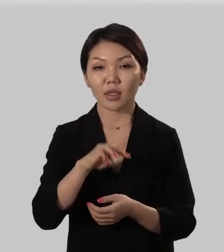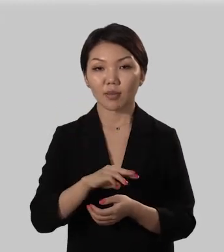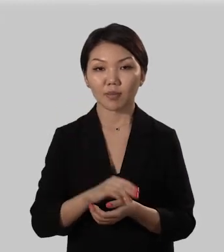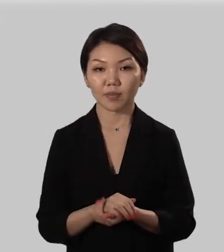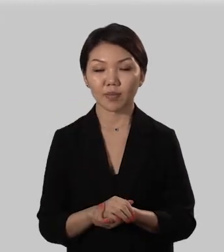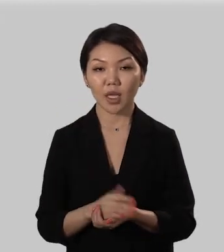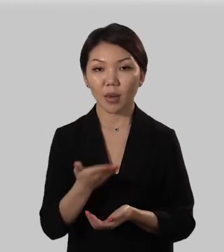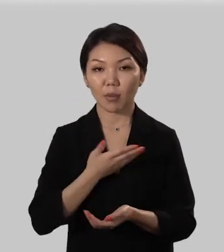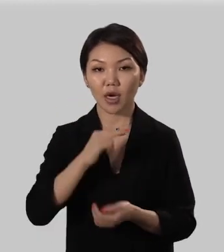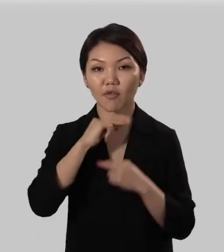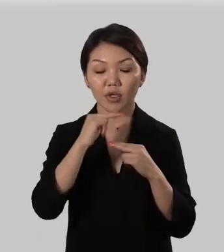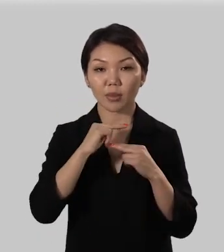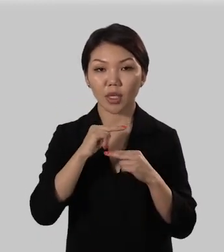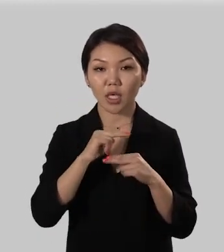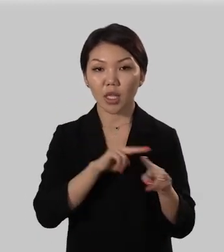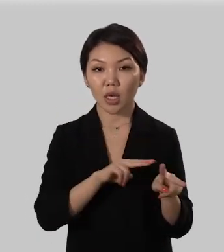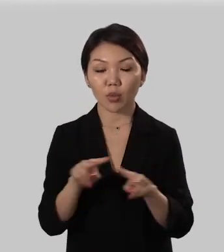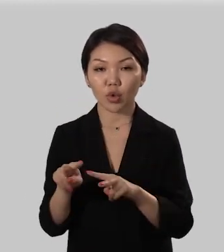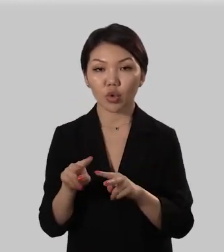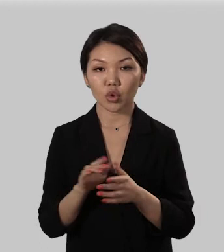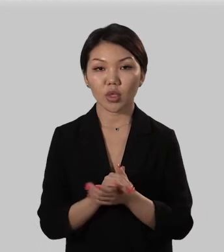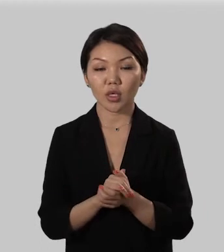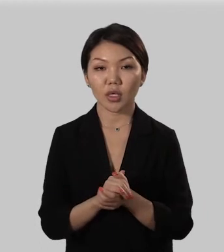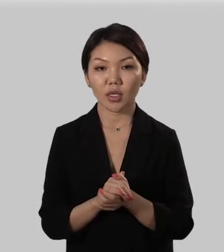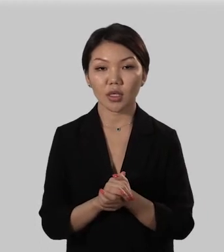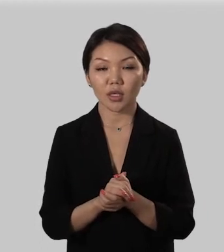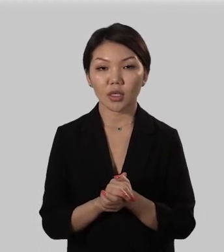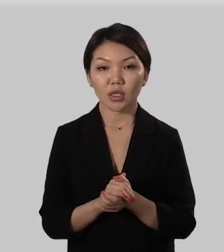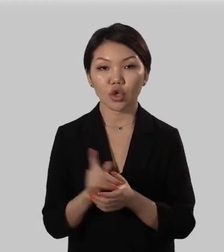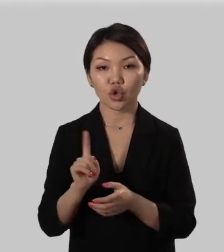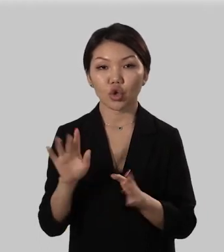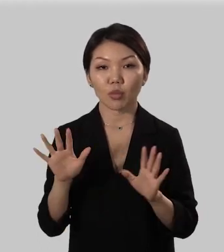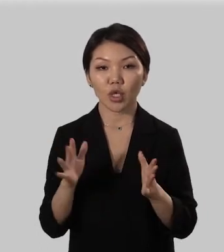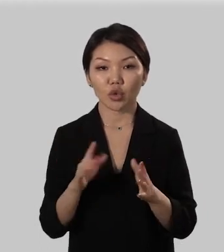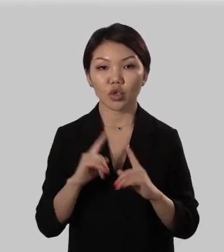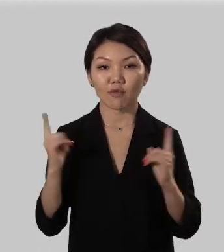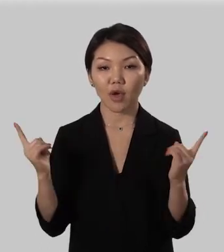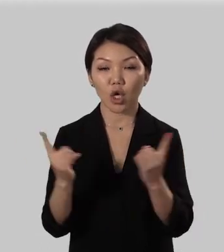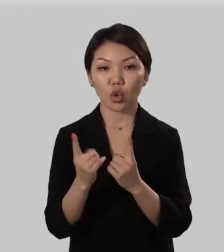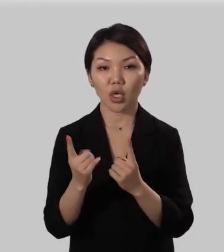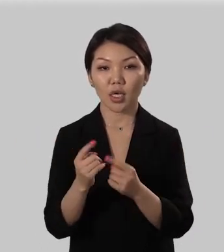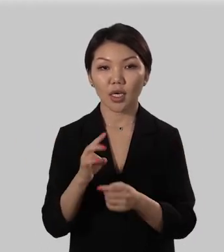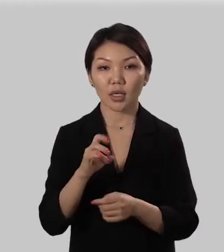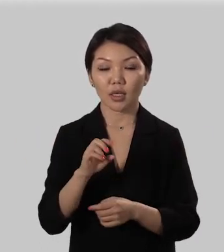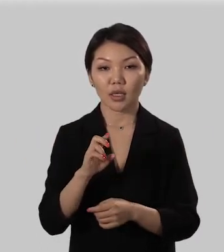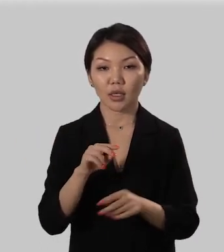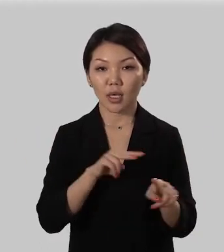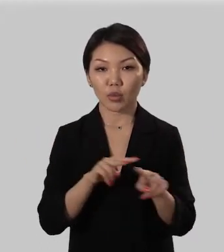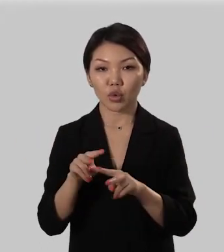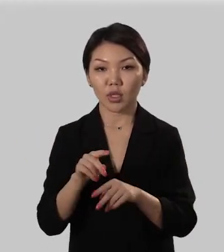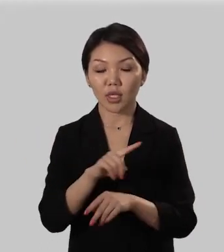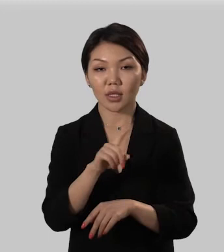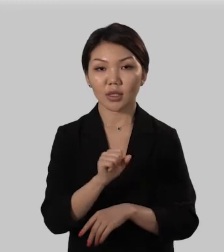мы внимательно наблюдали за тем что происходит вокруг наблюдали за